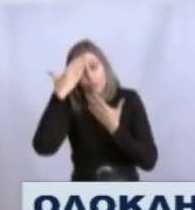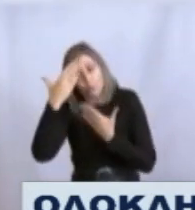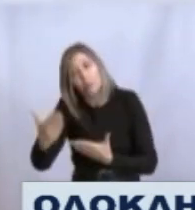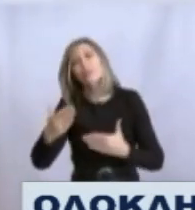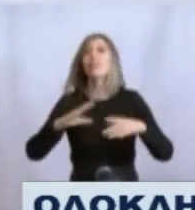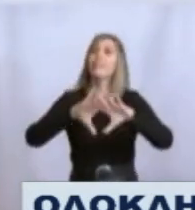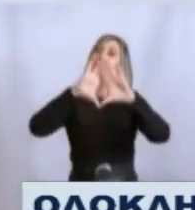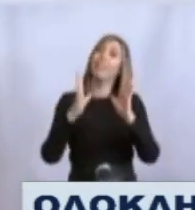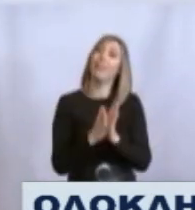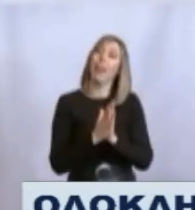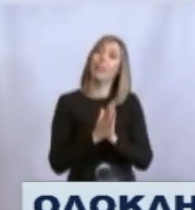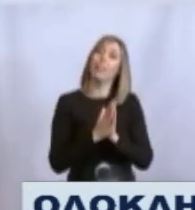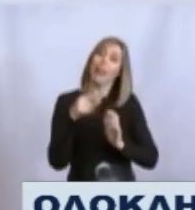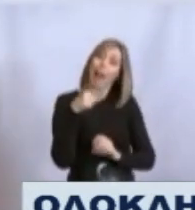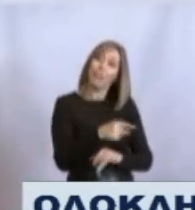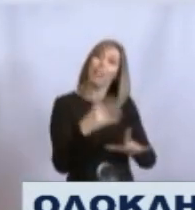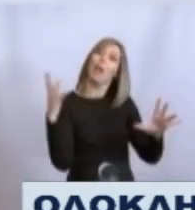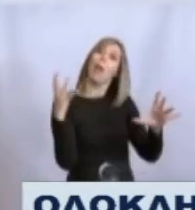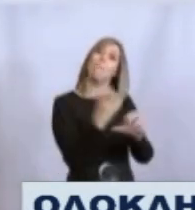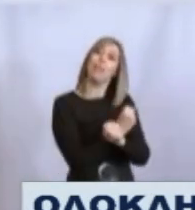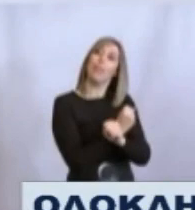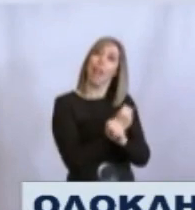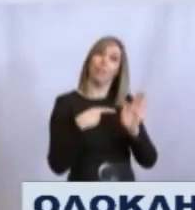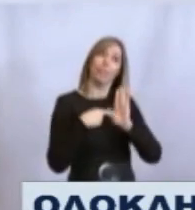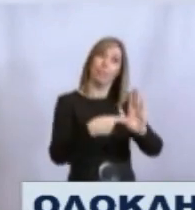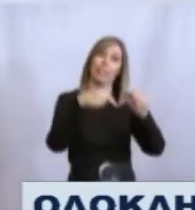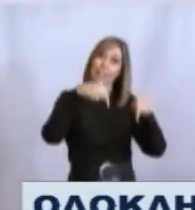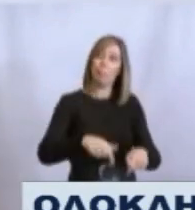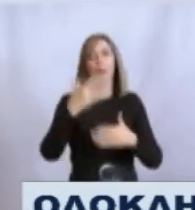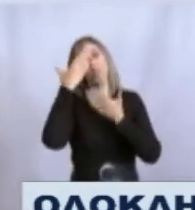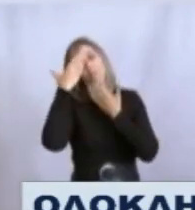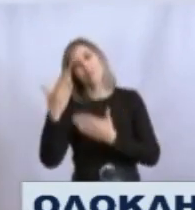χαρακτήρισε επανάσταση το 1955 και είπε ότι αυτή είναι